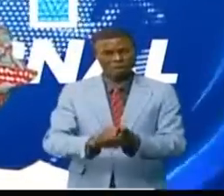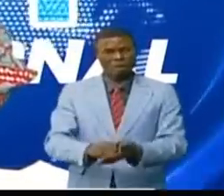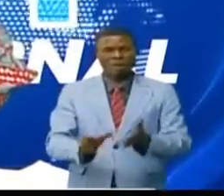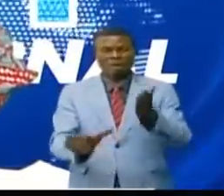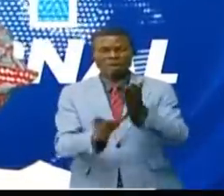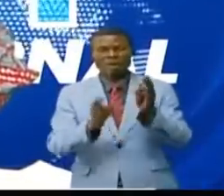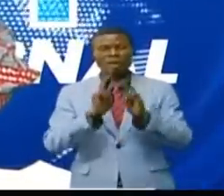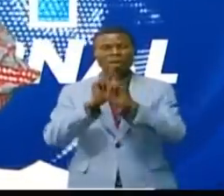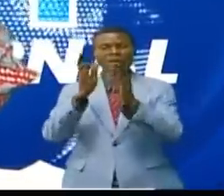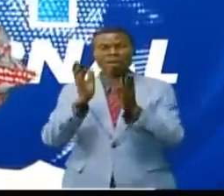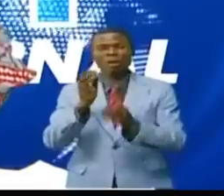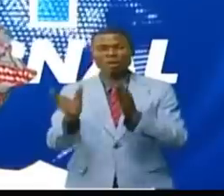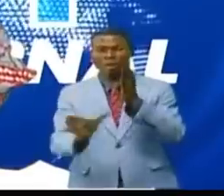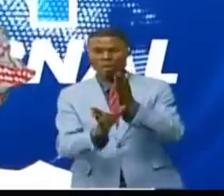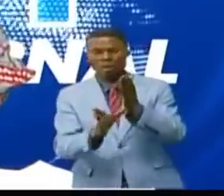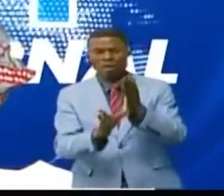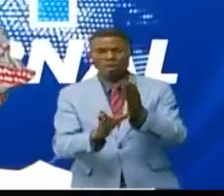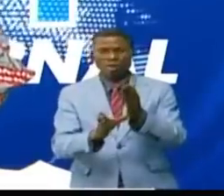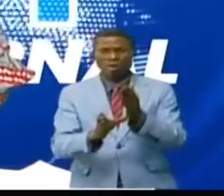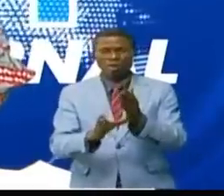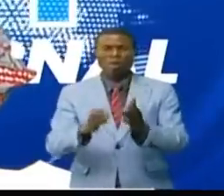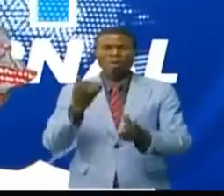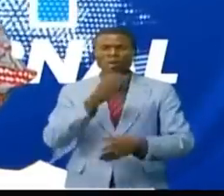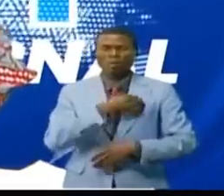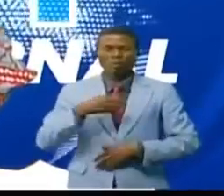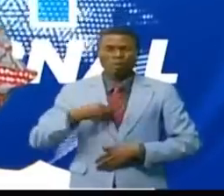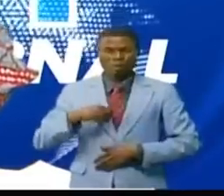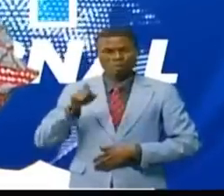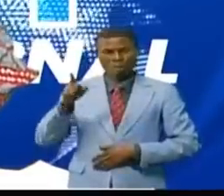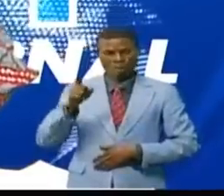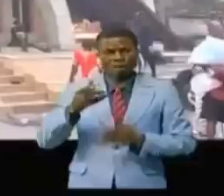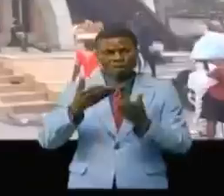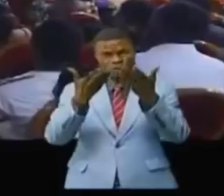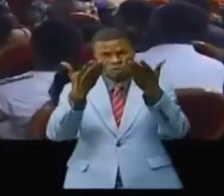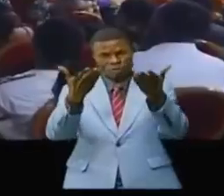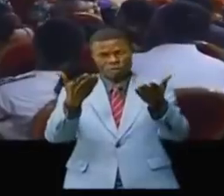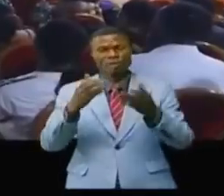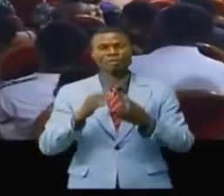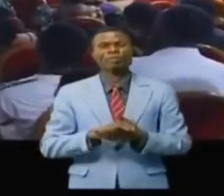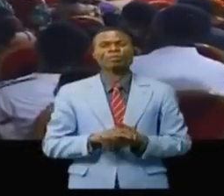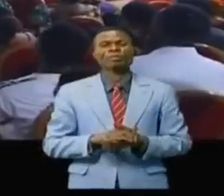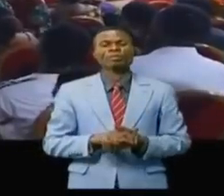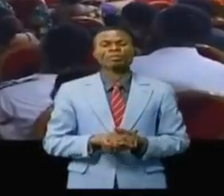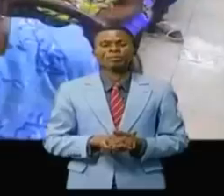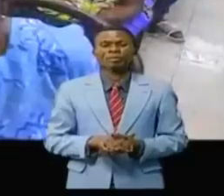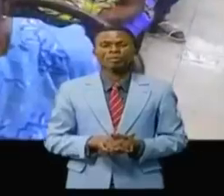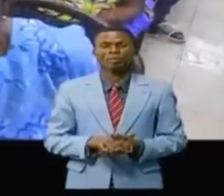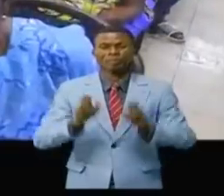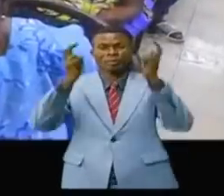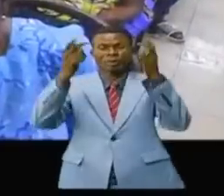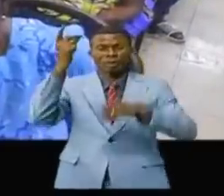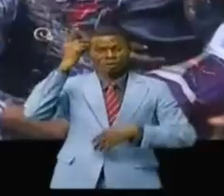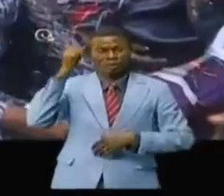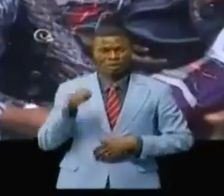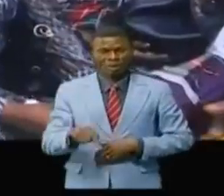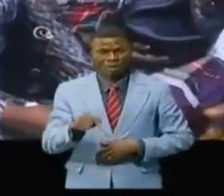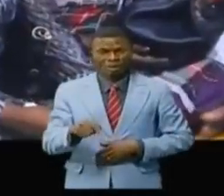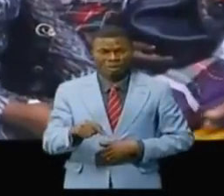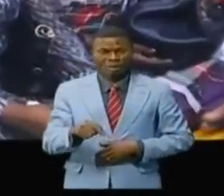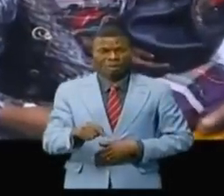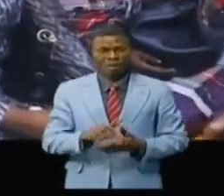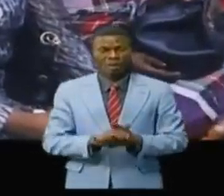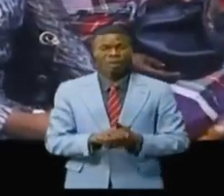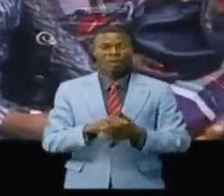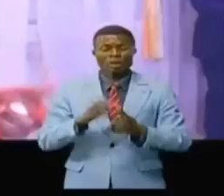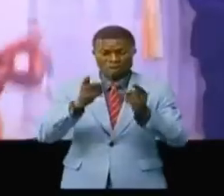adjointe de l'Assemblée nationale, l'honorable Colette Tchomba. Nancy Poba. De la femme de la ville province de Kinshasa et le cheval